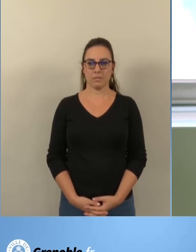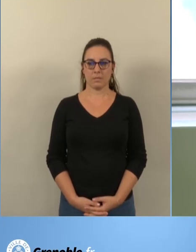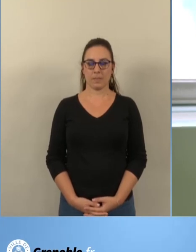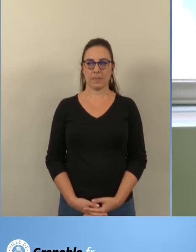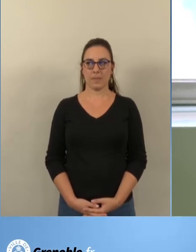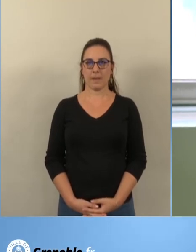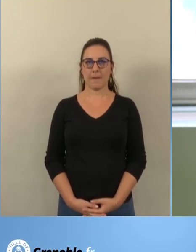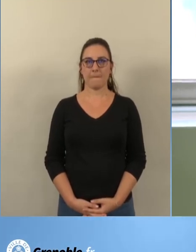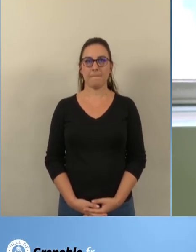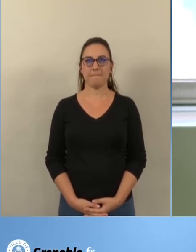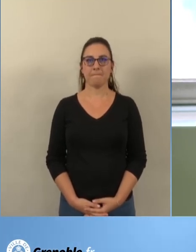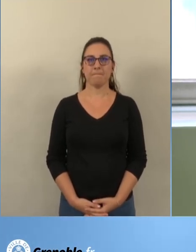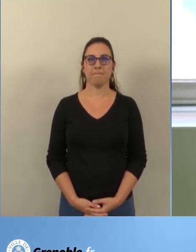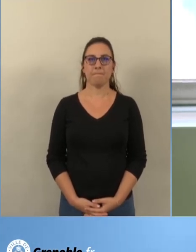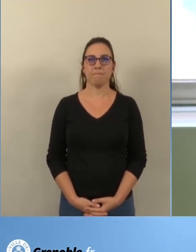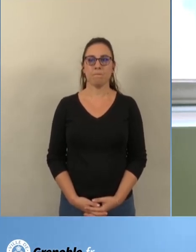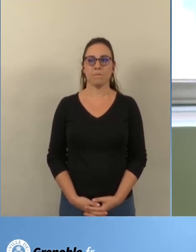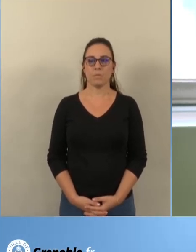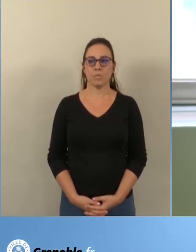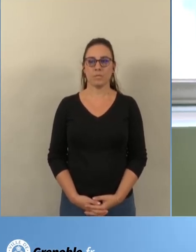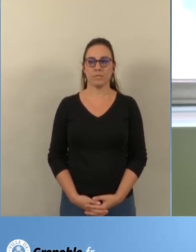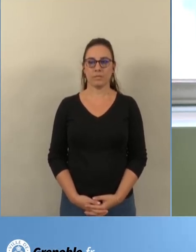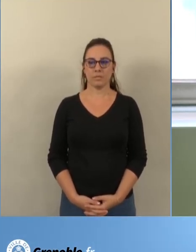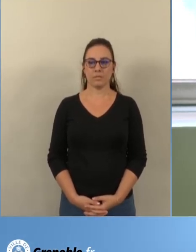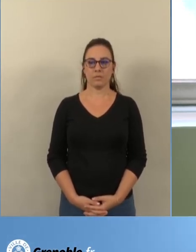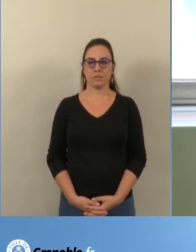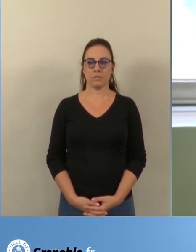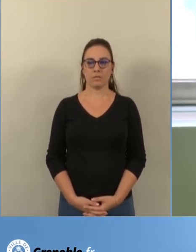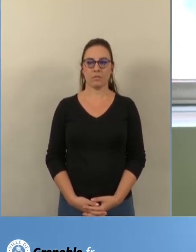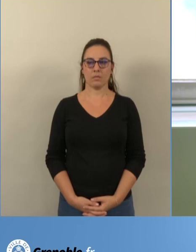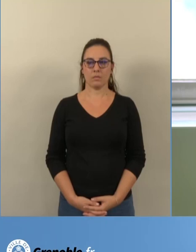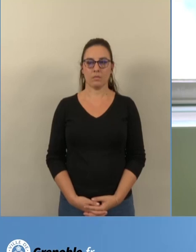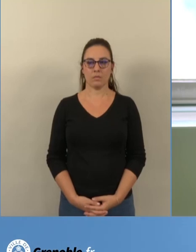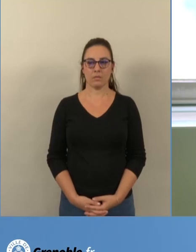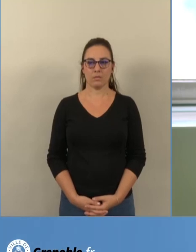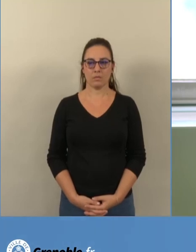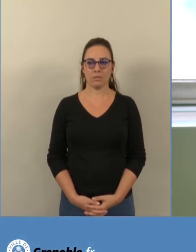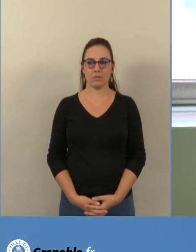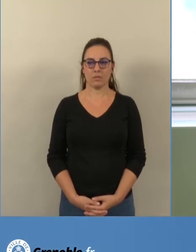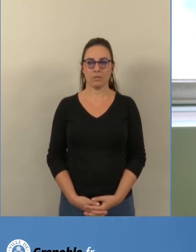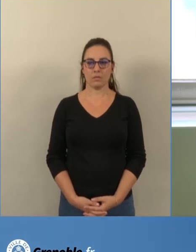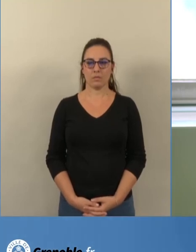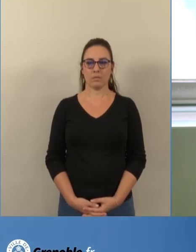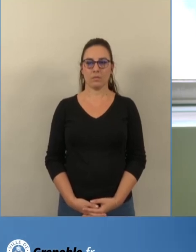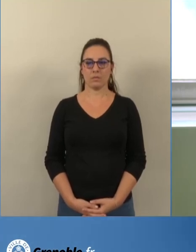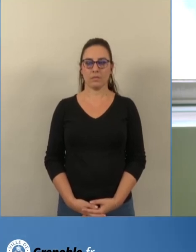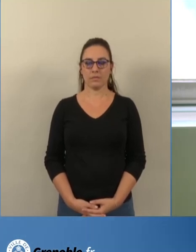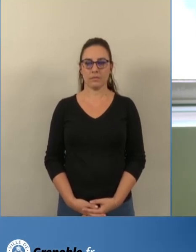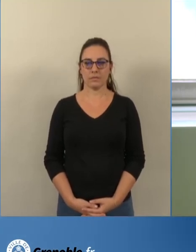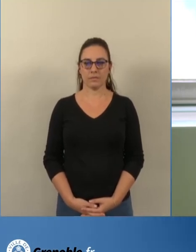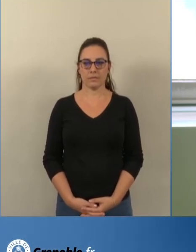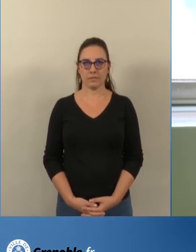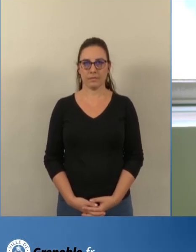Chloé Pantel présente Isabelle Peters Laura fisteur Lionel picolé Nicolas